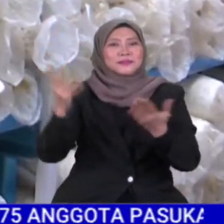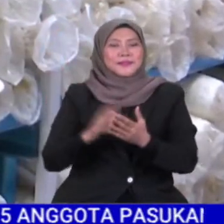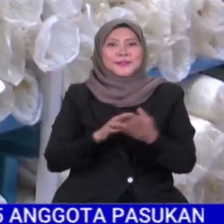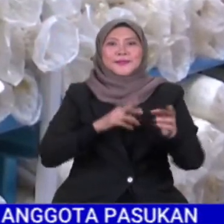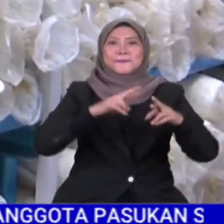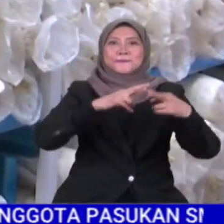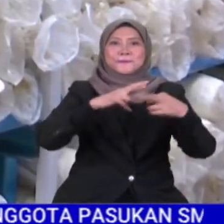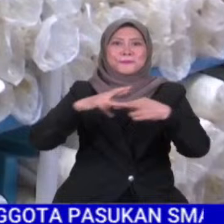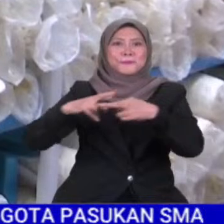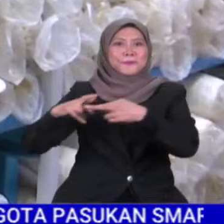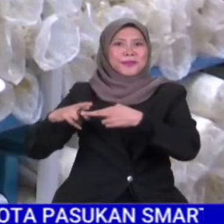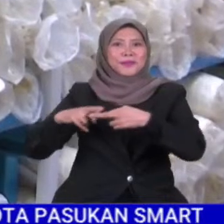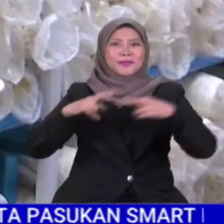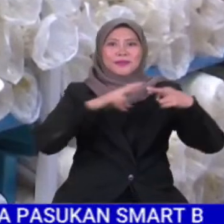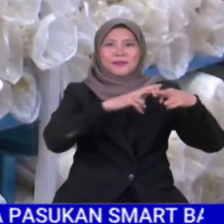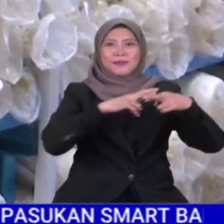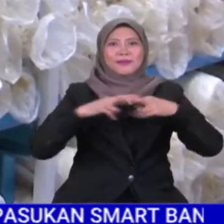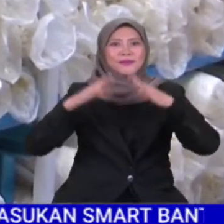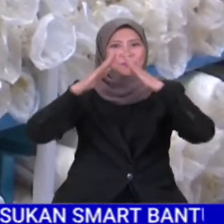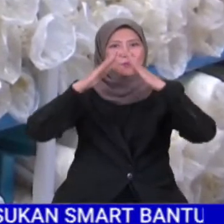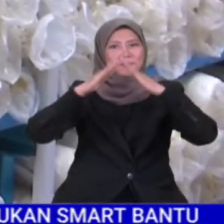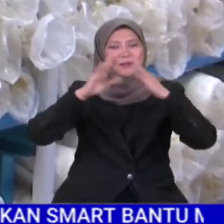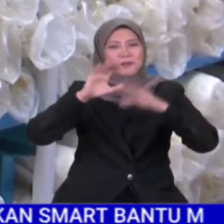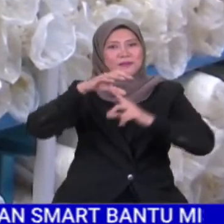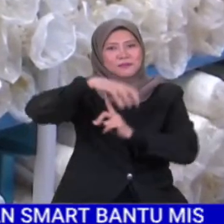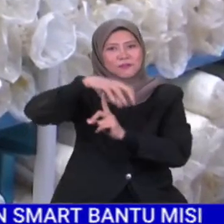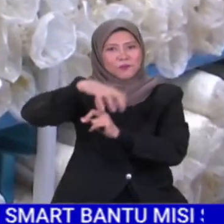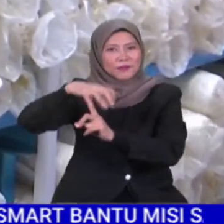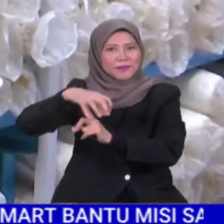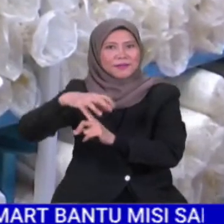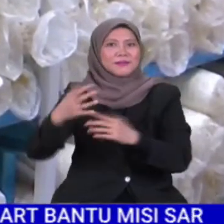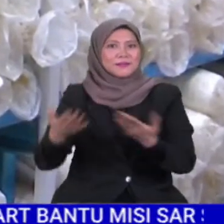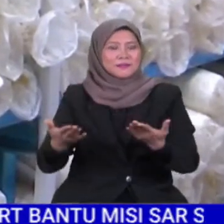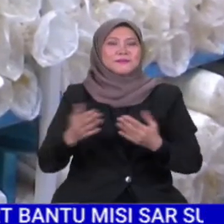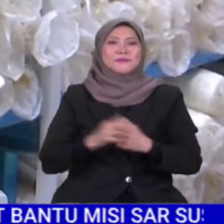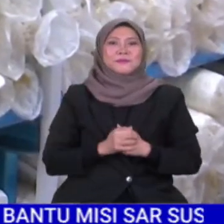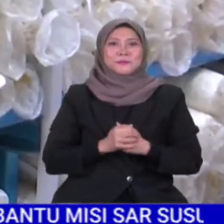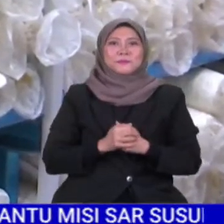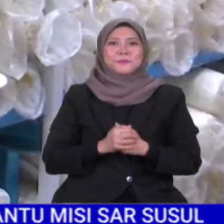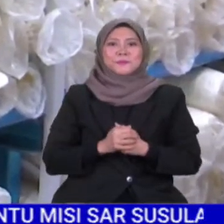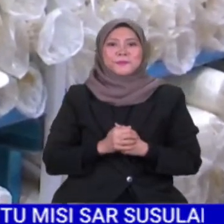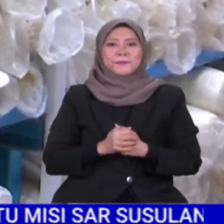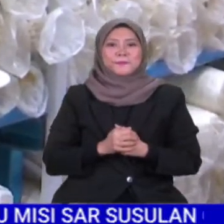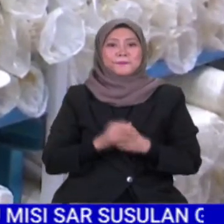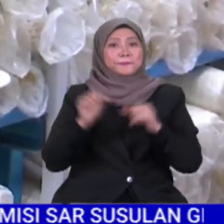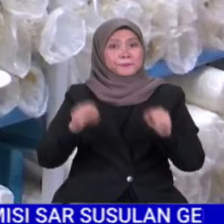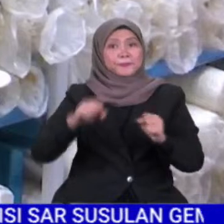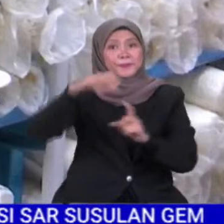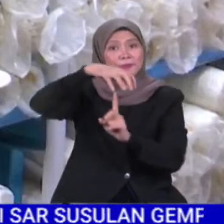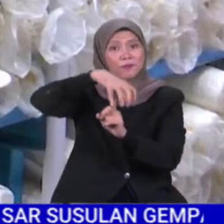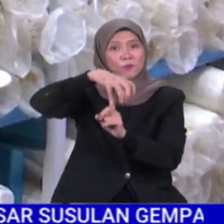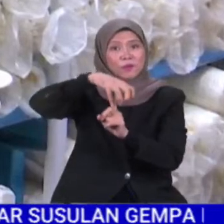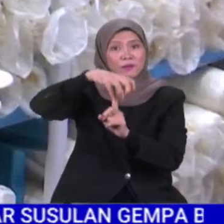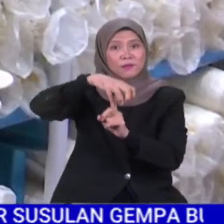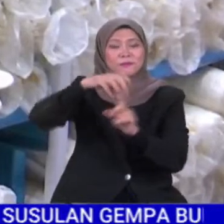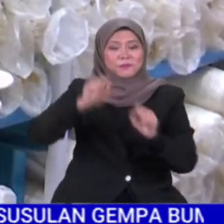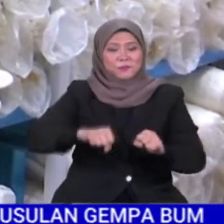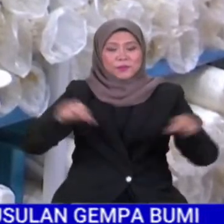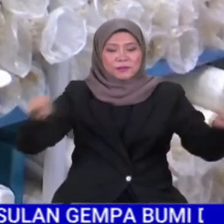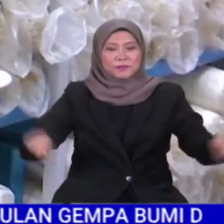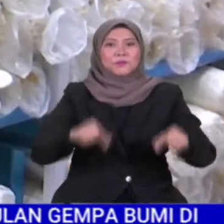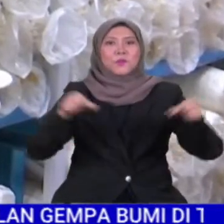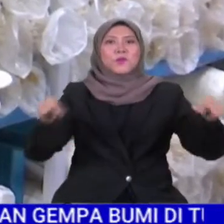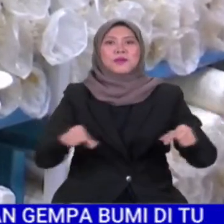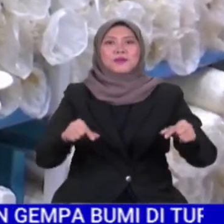serenggara rumah cendawan ini. Selain itu, kita juga boleh buat cendawan ni boleh goreng,